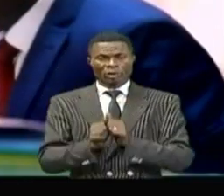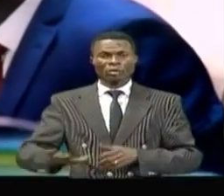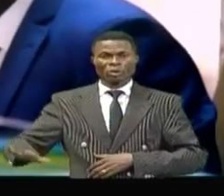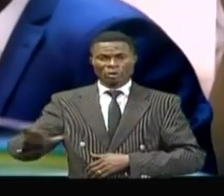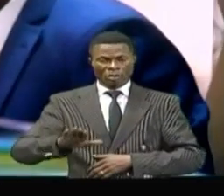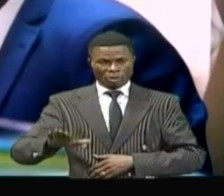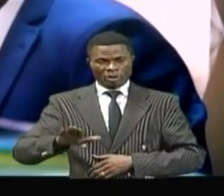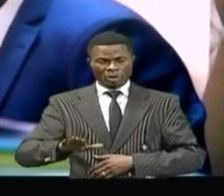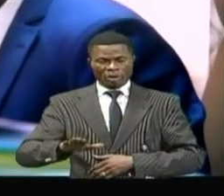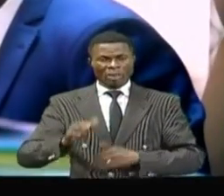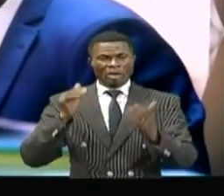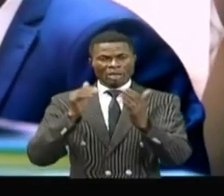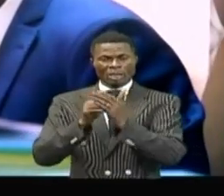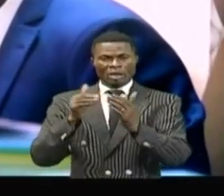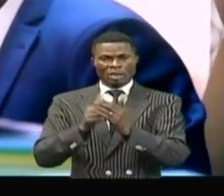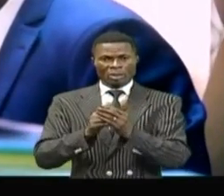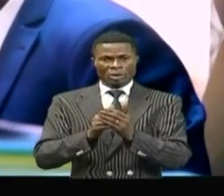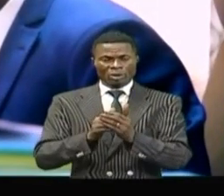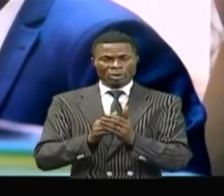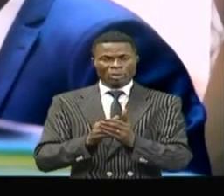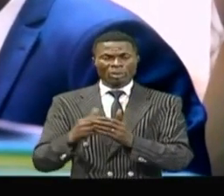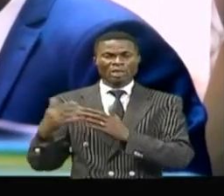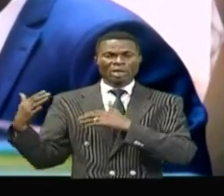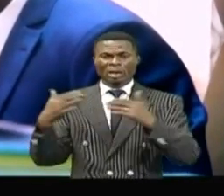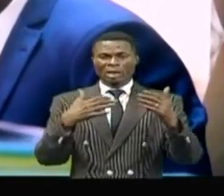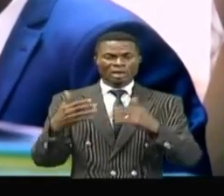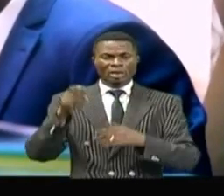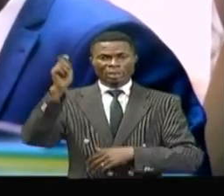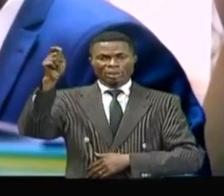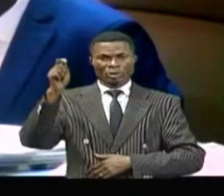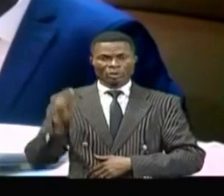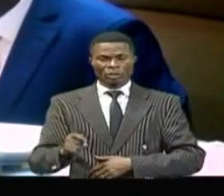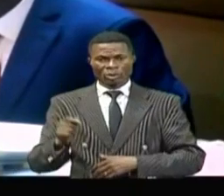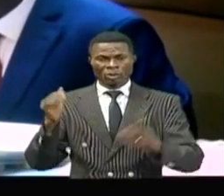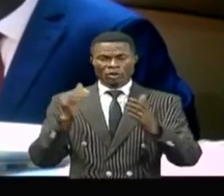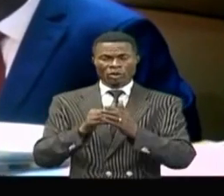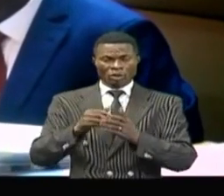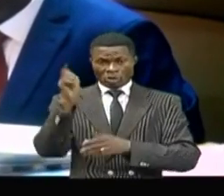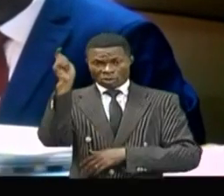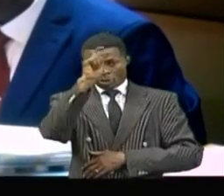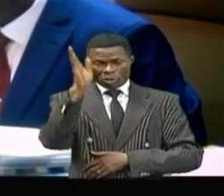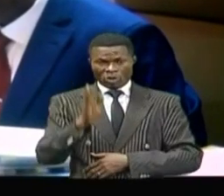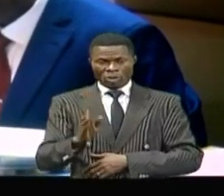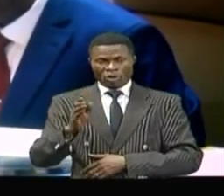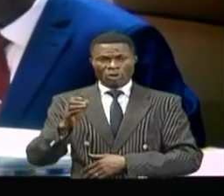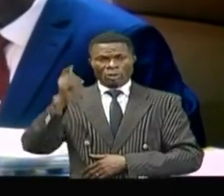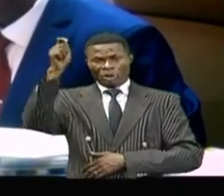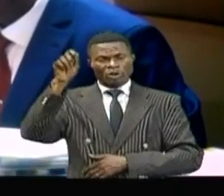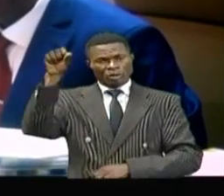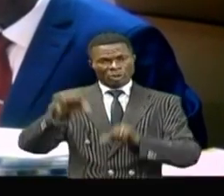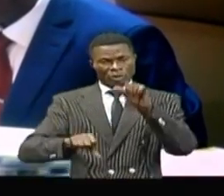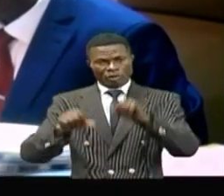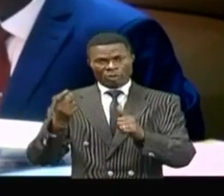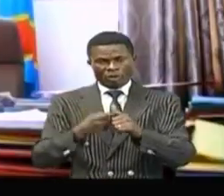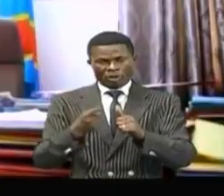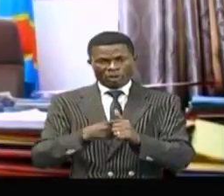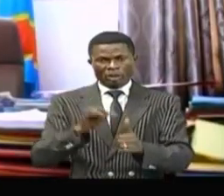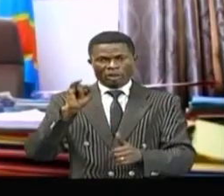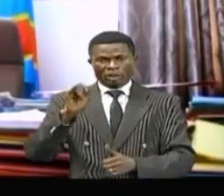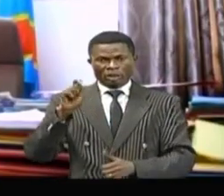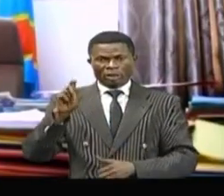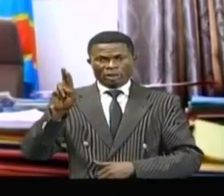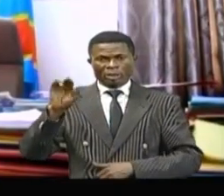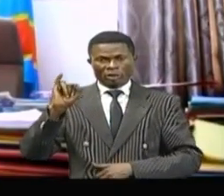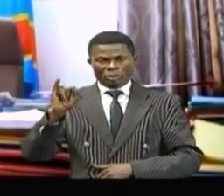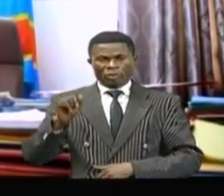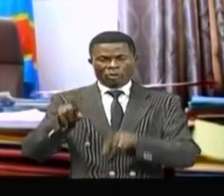reste dominé par la poursuite des opérations militaires contre le groupe terroriste et autres forces négatives, notamment en Ituri et dans